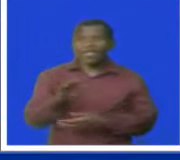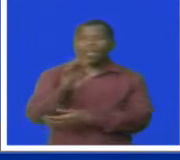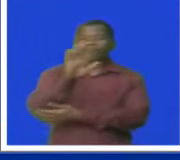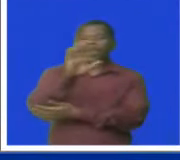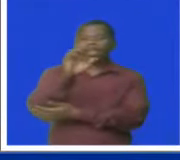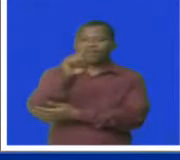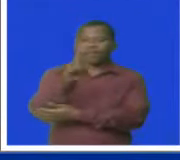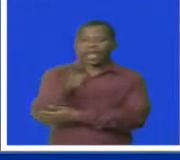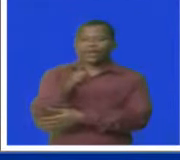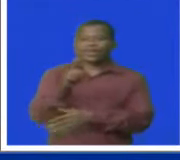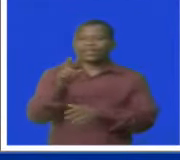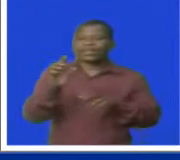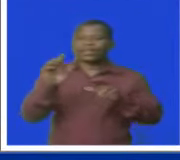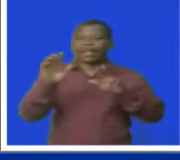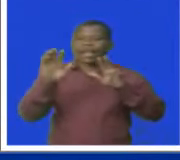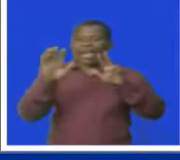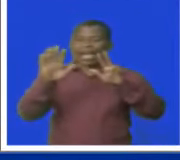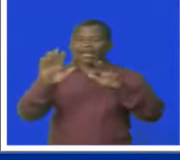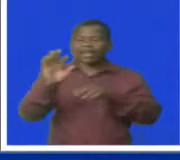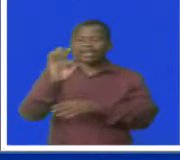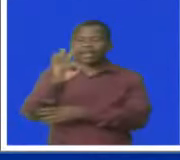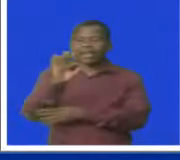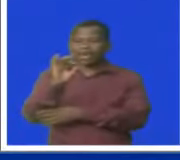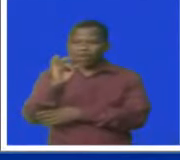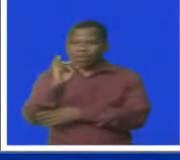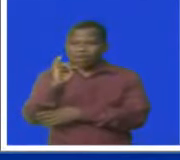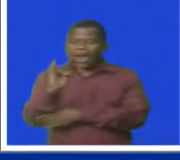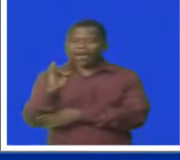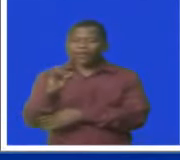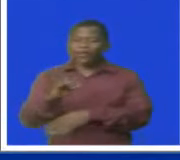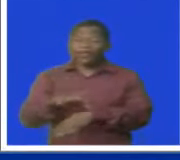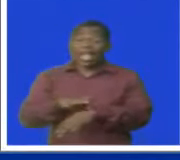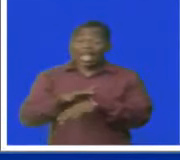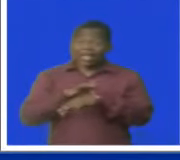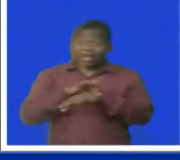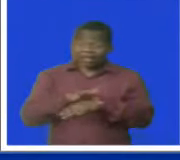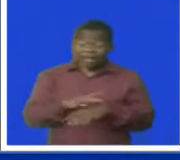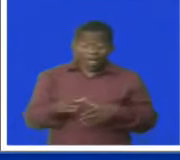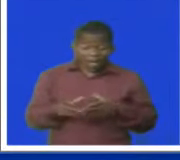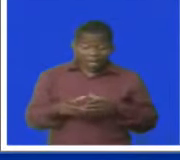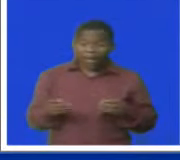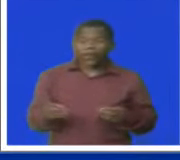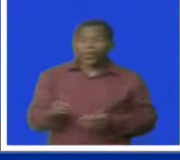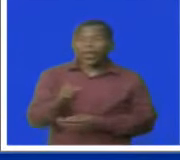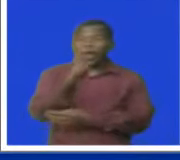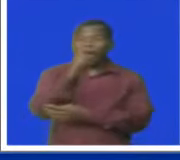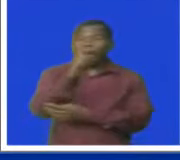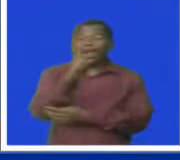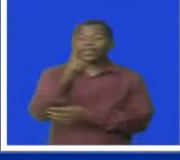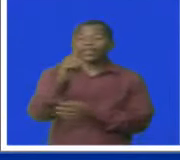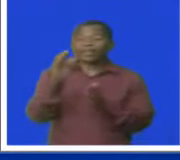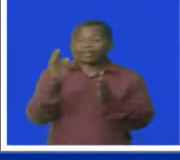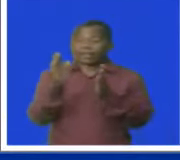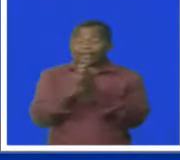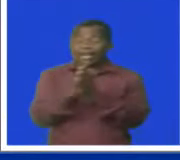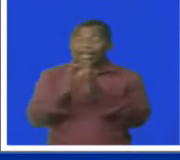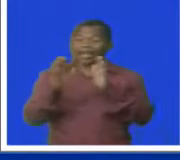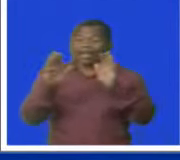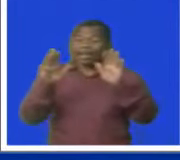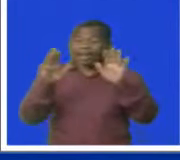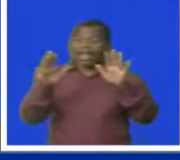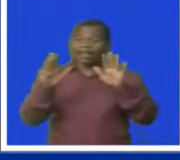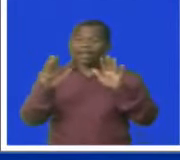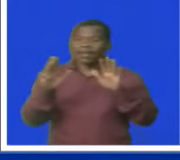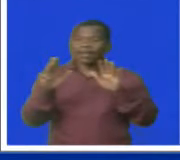5,831 lasebaluleme, labangu 119 basishile ke emhlabeni, kanti ke labangu 12 sebabhalisele